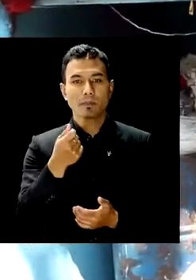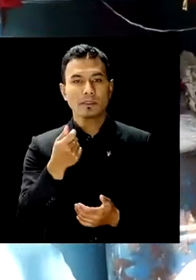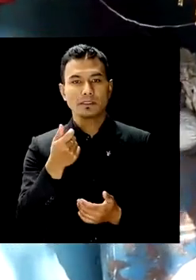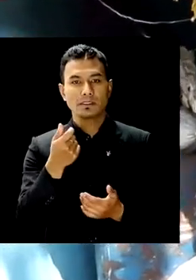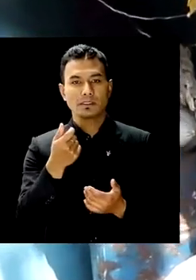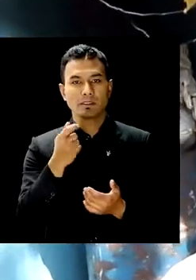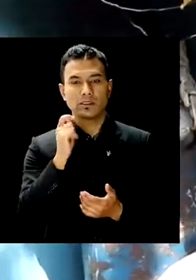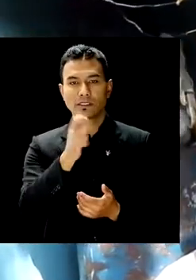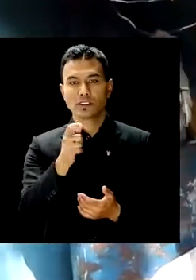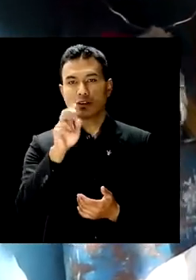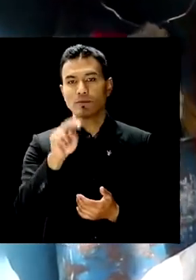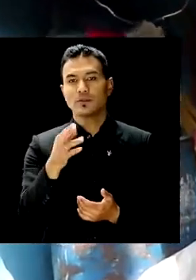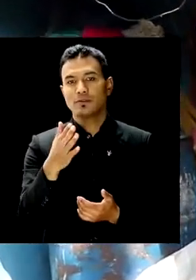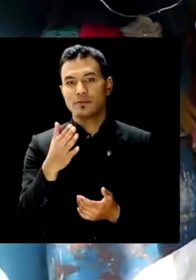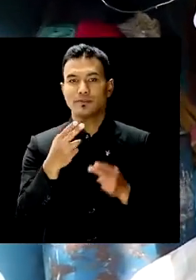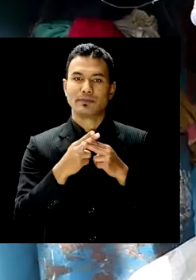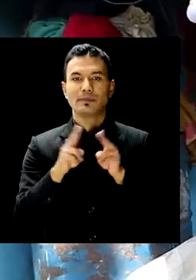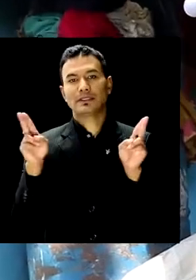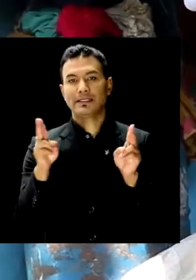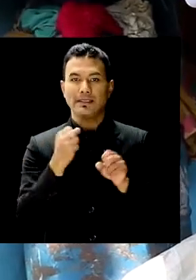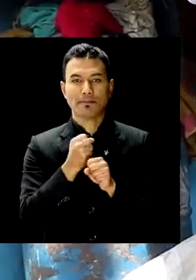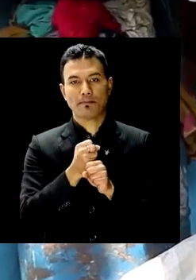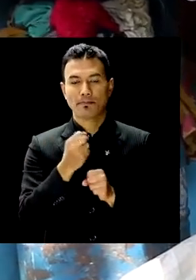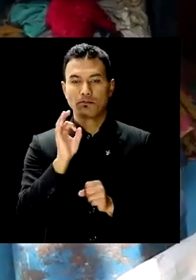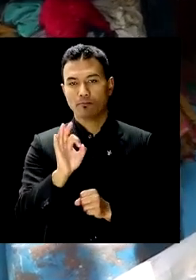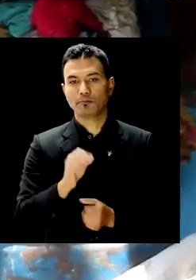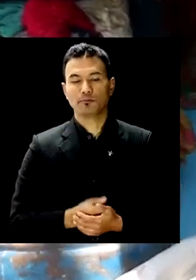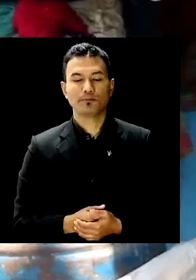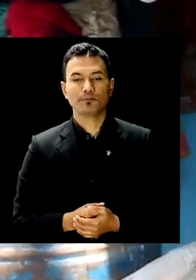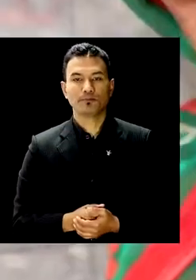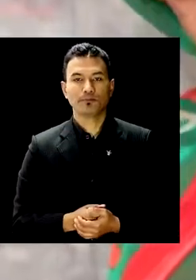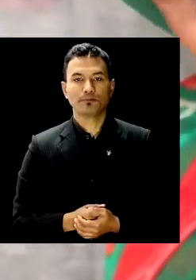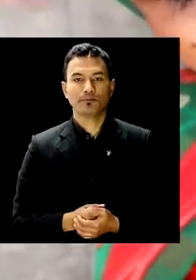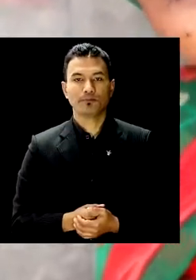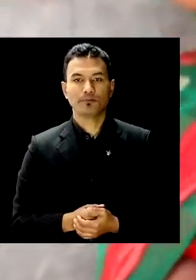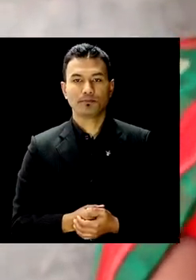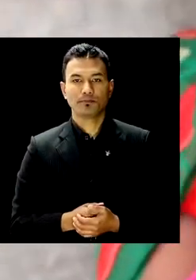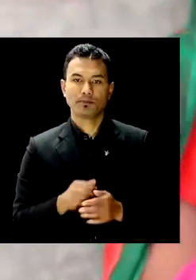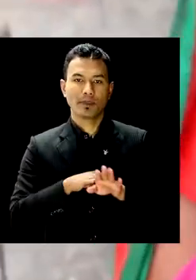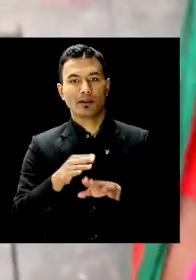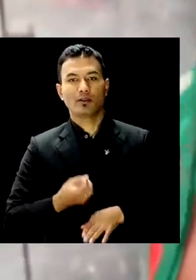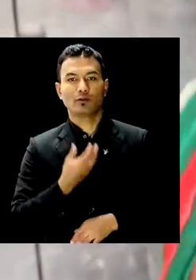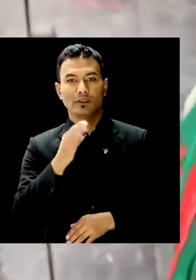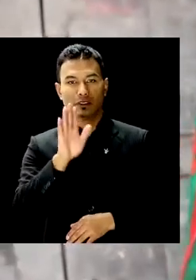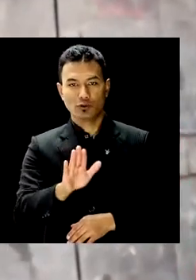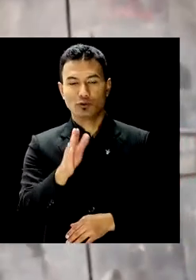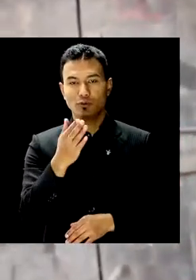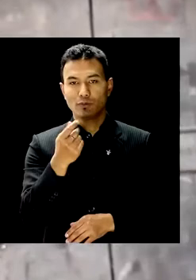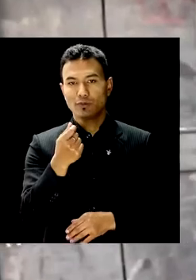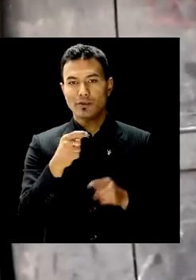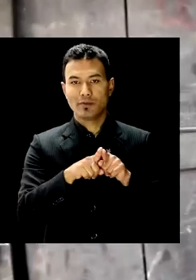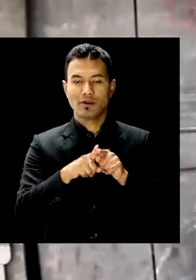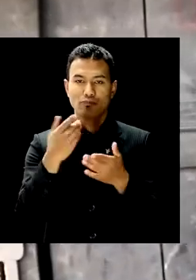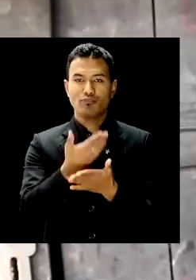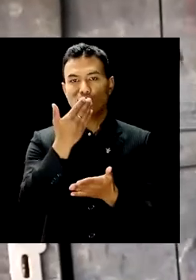पैसा नहि था पैसा नहि लेलकै फ्रिये कऽ देलकै दवाइ हम बहुत खुशी छै बिन पैसाके सब